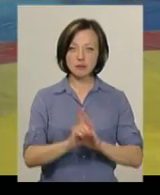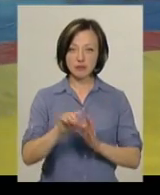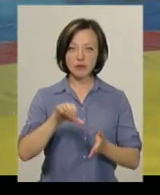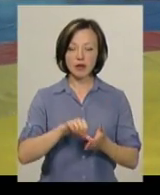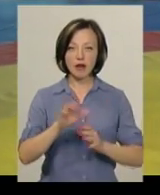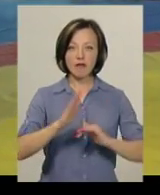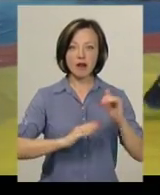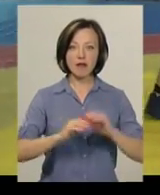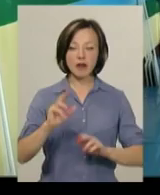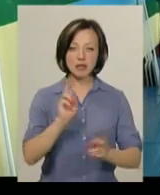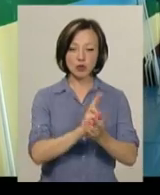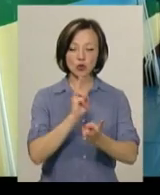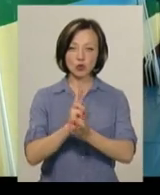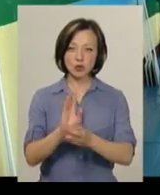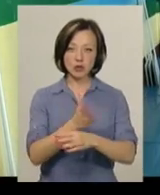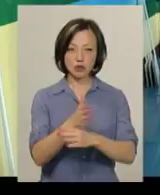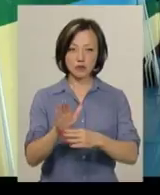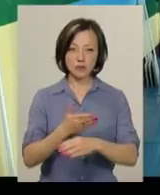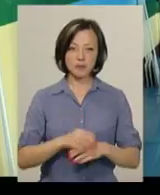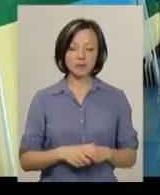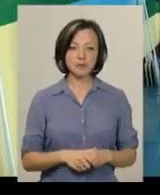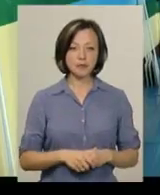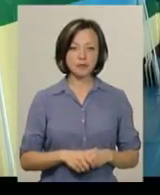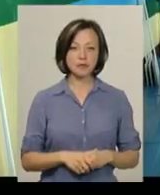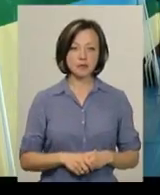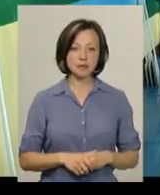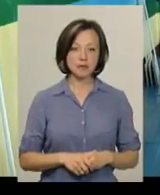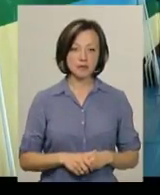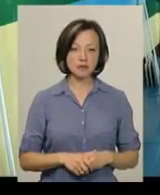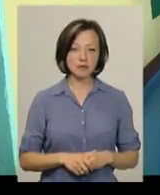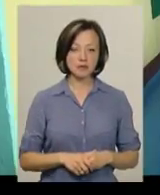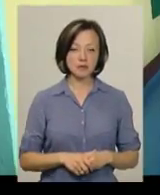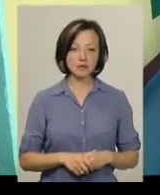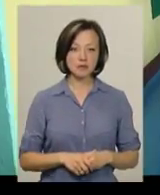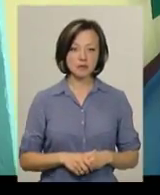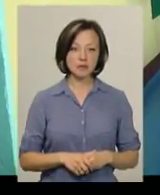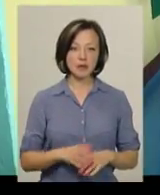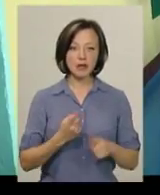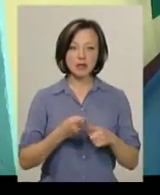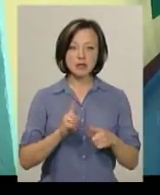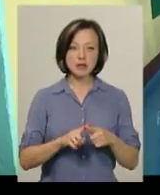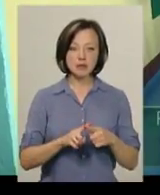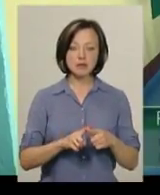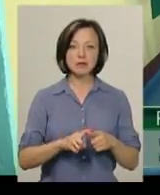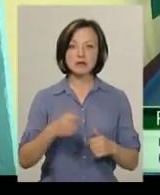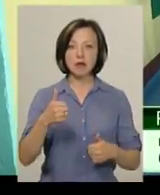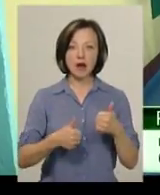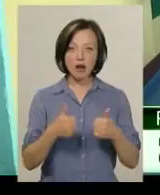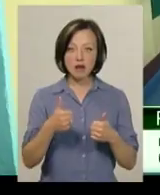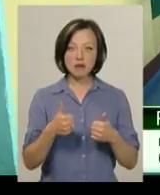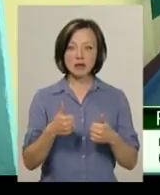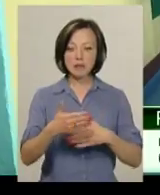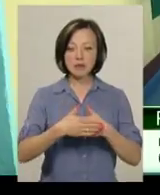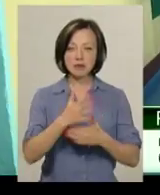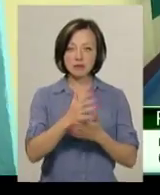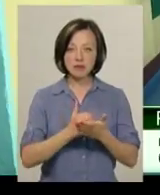з кваліфікаційних зустрічей. На даних змаганнях в основному борються, скажімо так, ближайший резерв. На даних змаганнях в основному береться найближчий резерв.